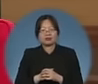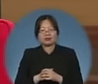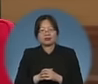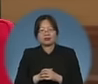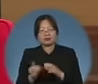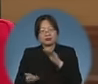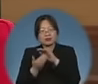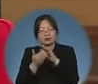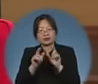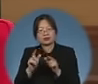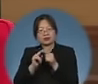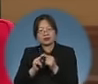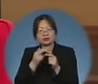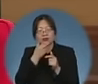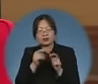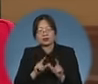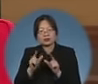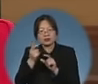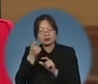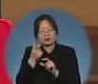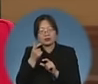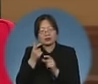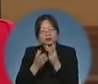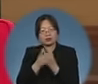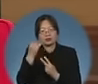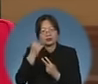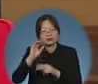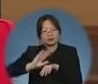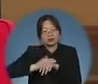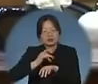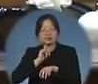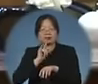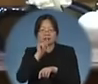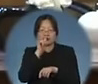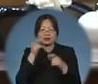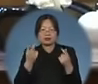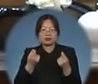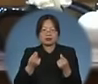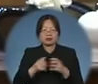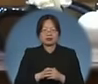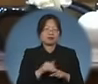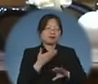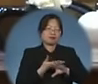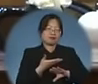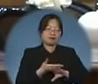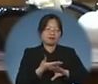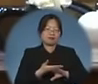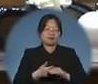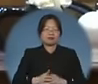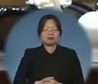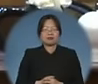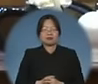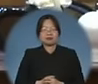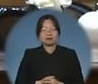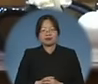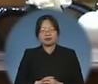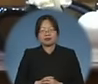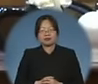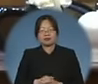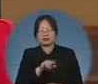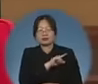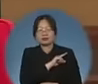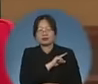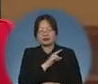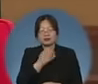고결한 삶과 행복한 삶이 마치 약간 하나인 것으로 잘못 얘기를 한 것 같아요. 이건 다르다고 다를 수 있다. 네, 그러니까 예, 이게 예.